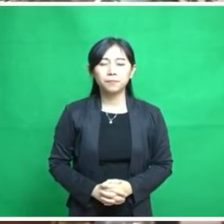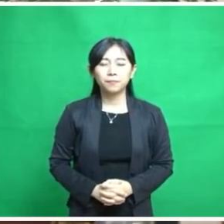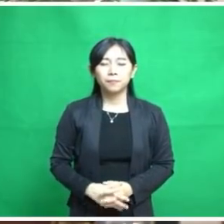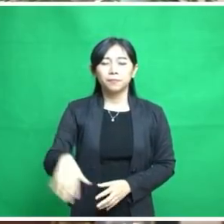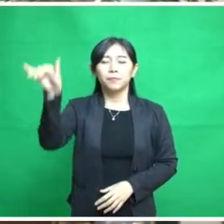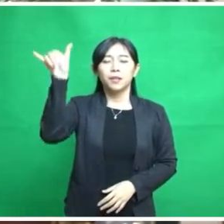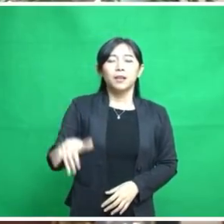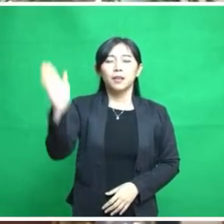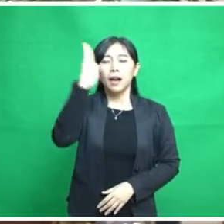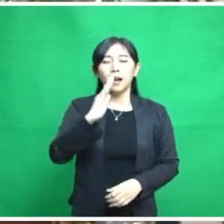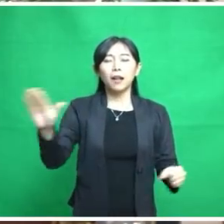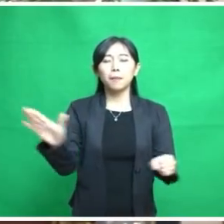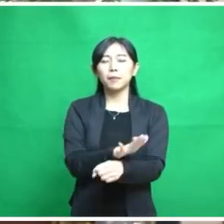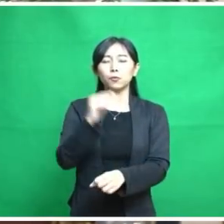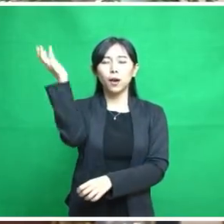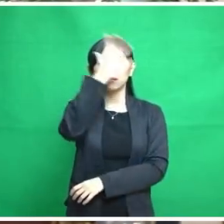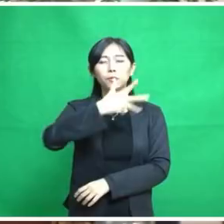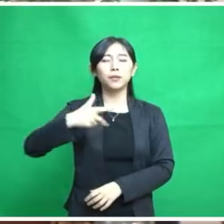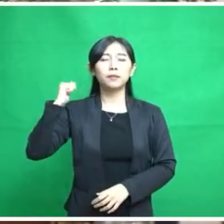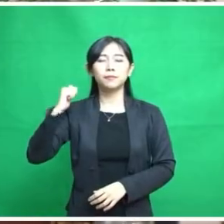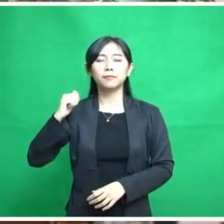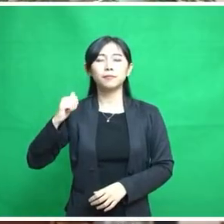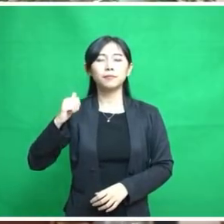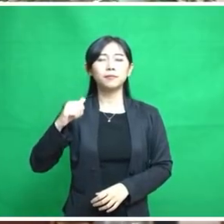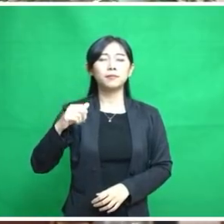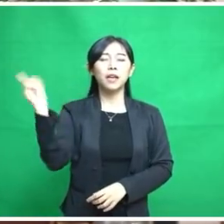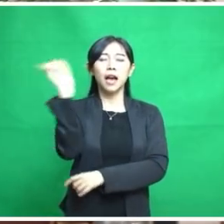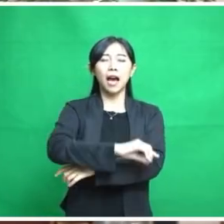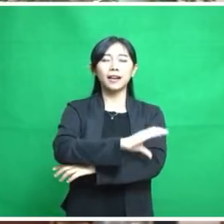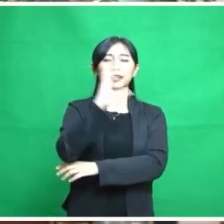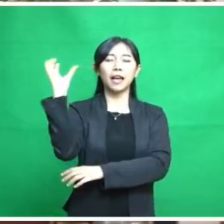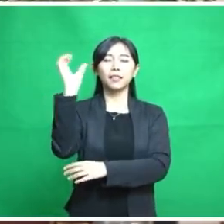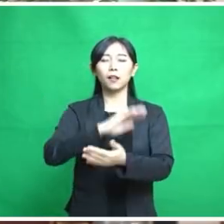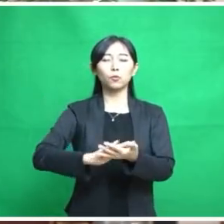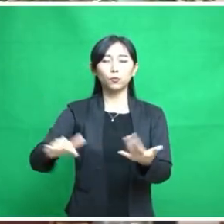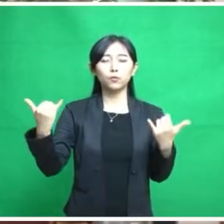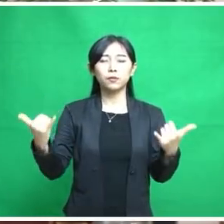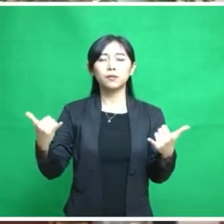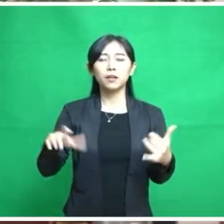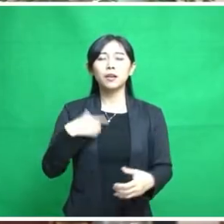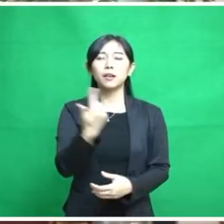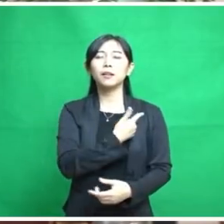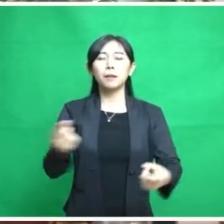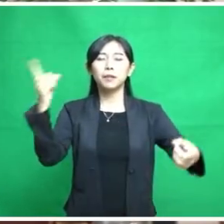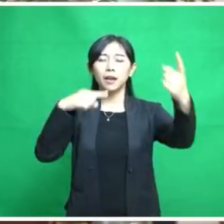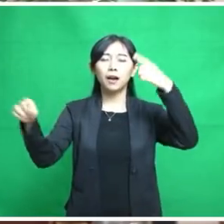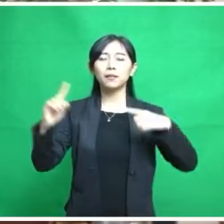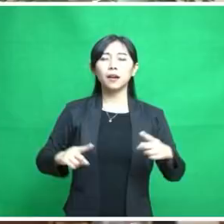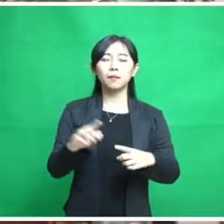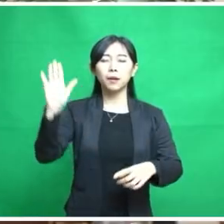Ya Allah yang penuh rahmat, di hari Natal yang kudus ini, kami datang